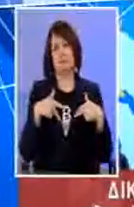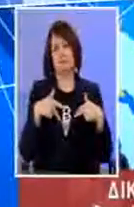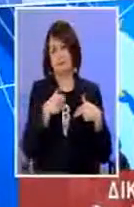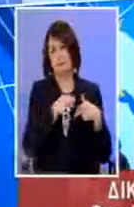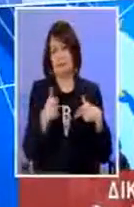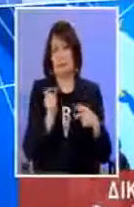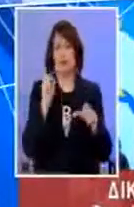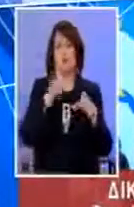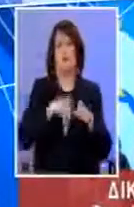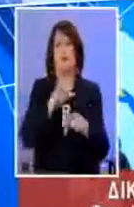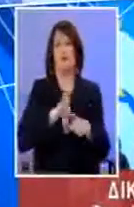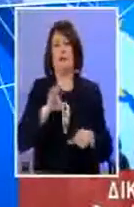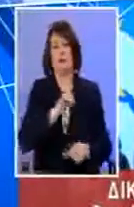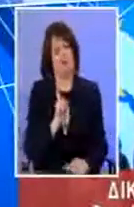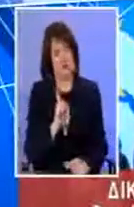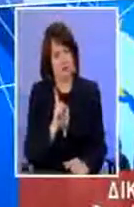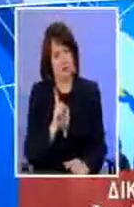στην Ευρώπη εμείς